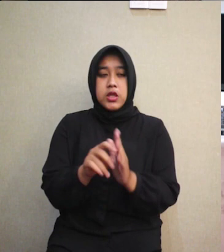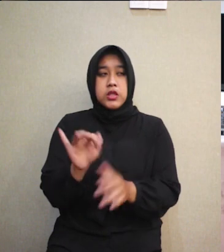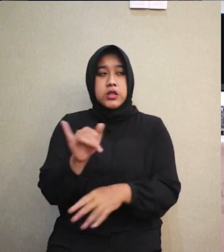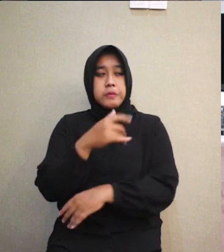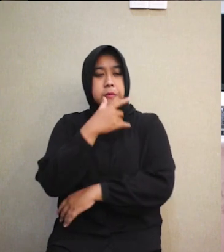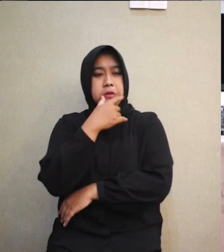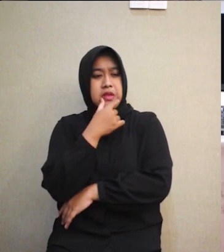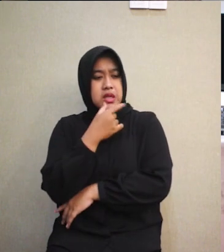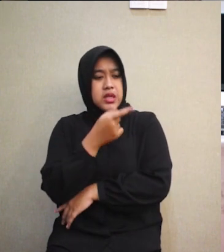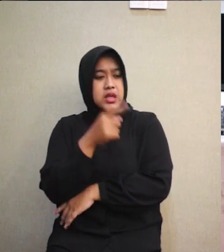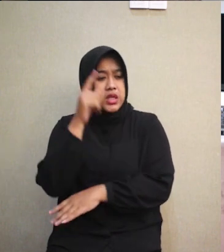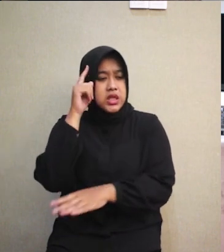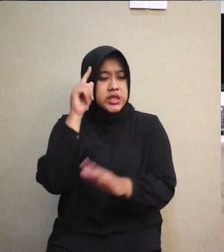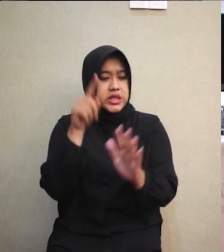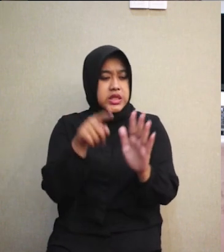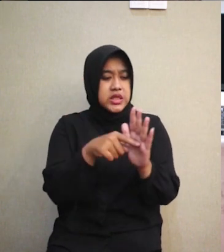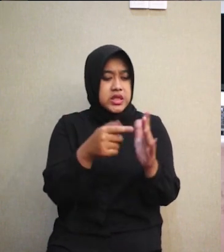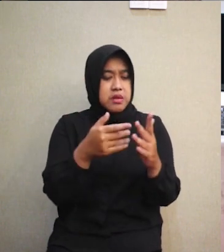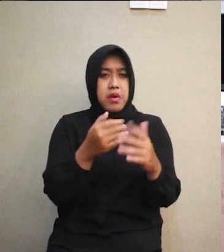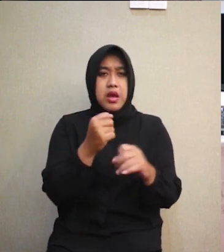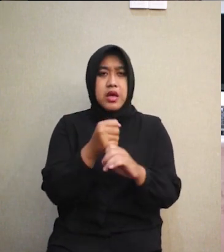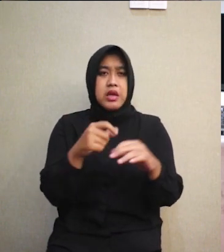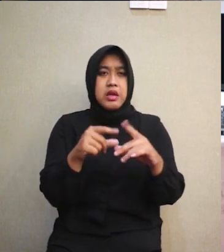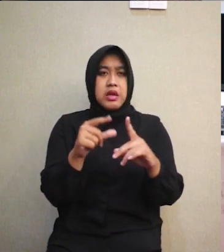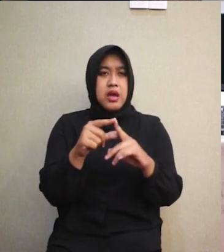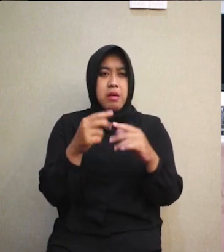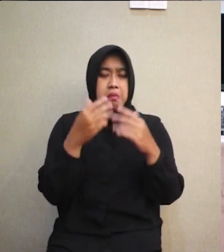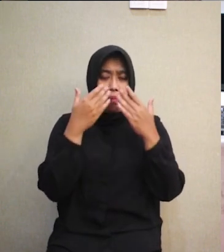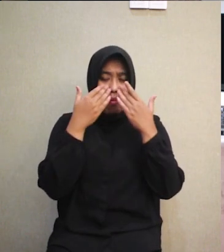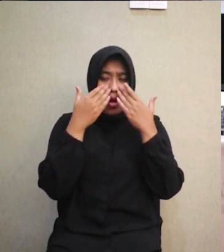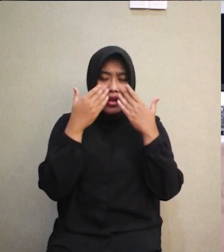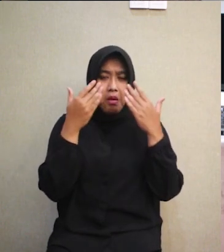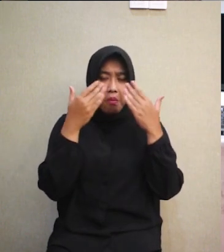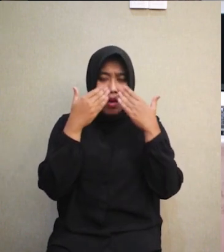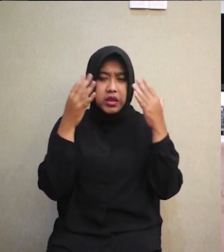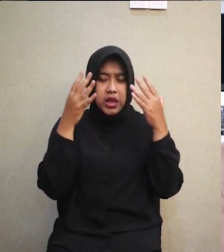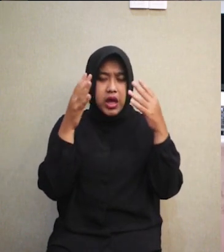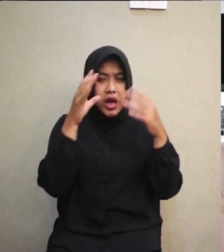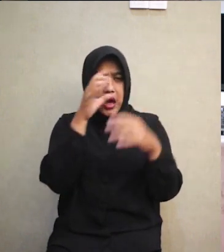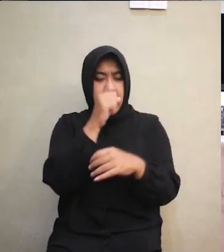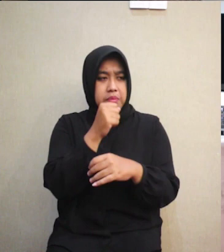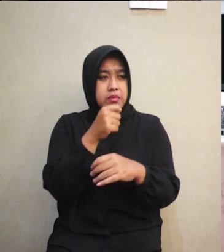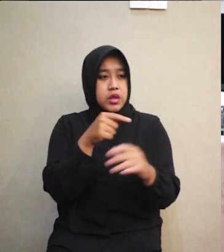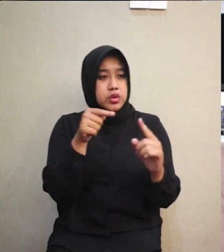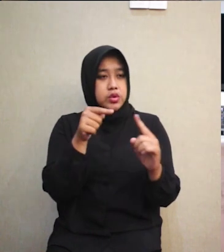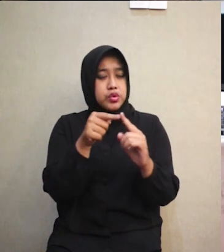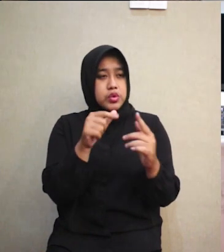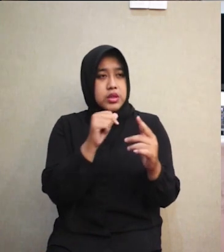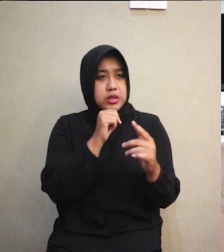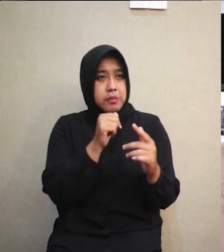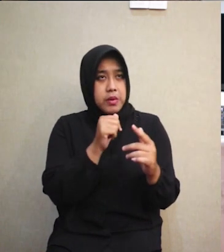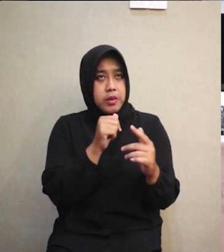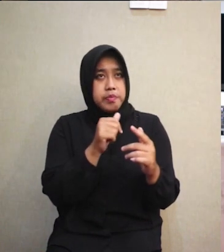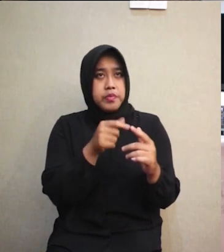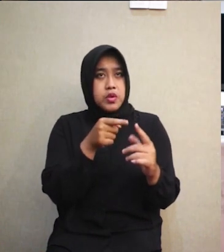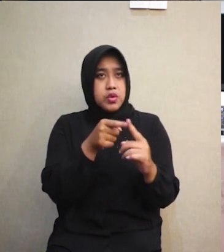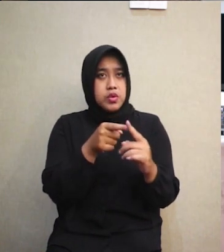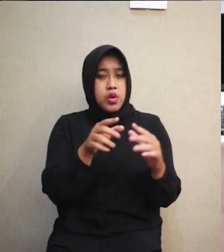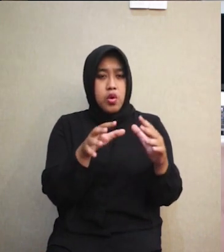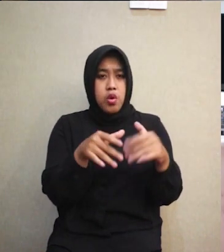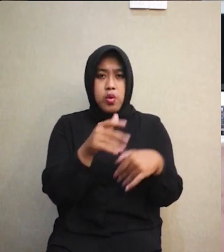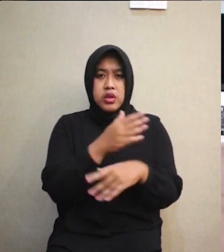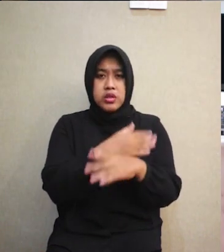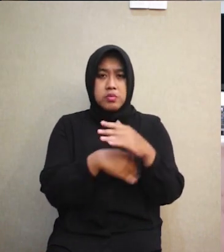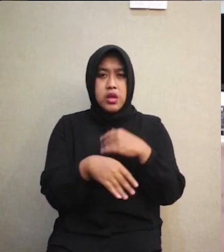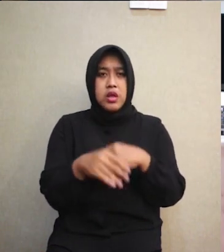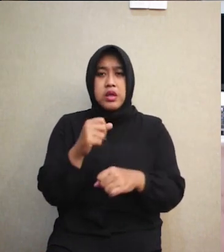ini stigma gelap mata dan mata gelap Gitu Itu kok ditujukan kepada para difabel gitu